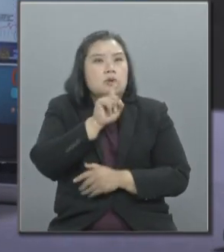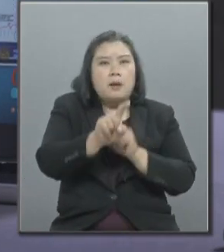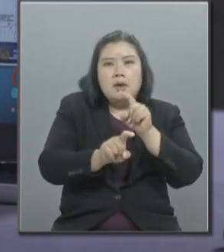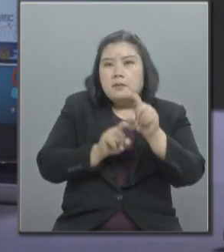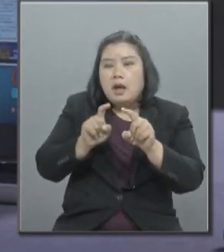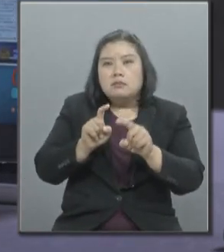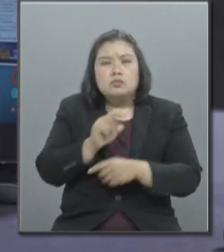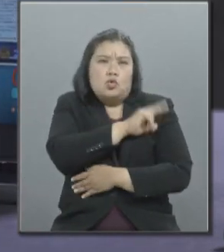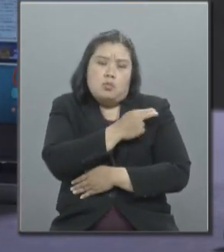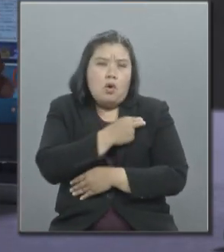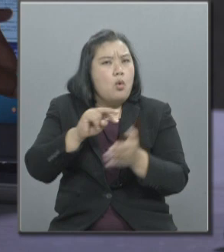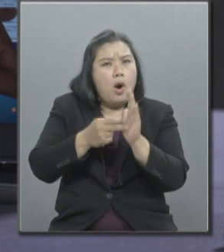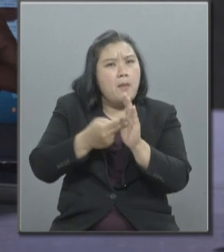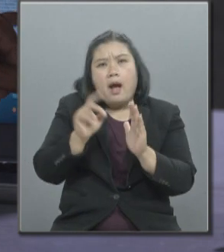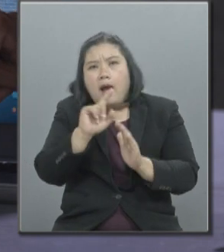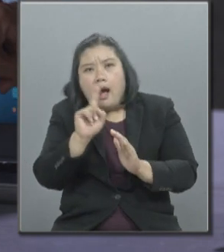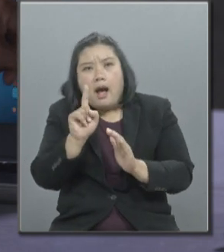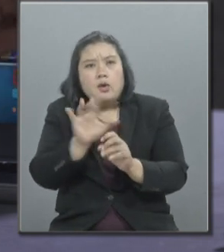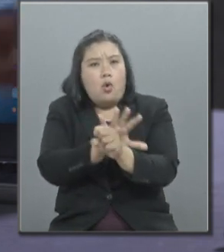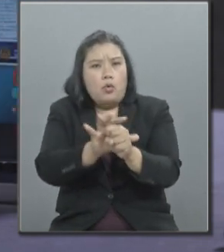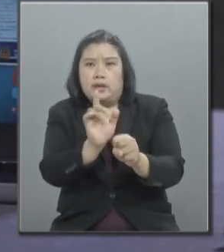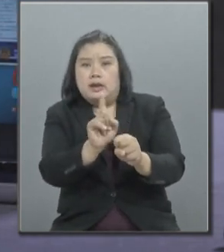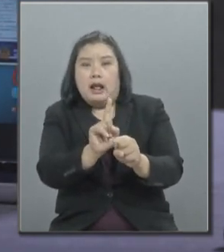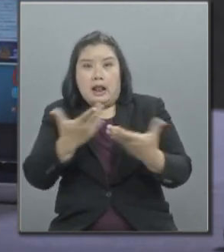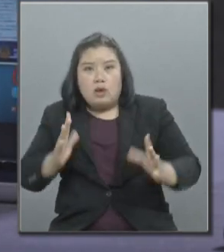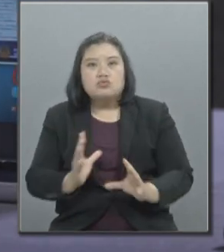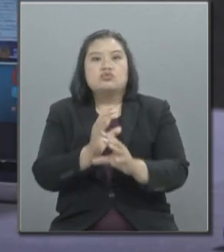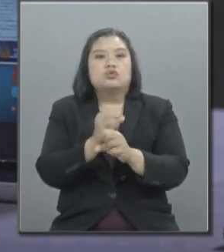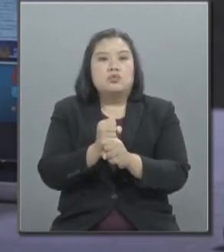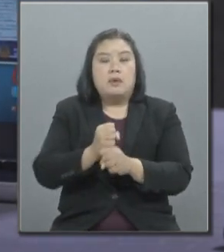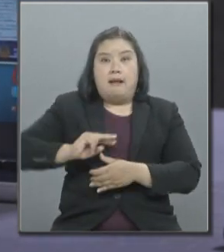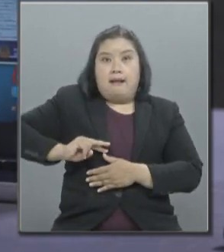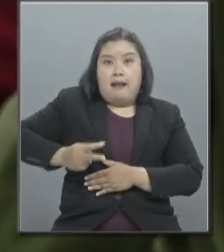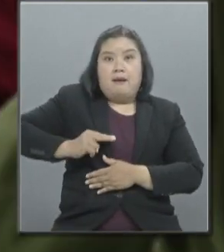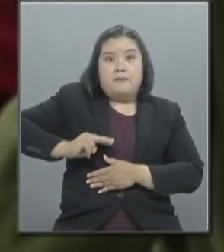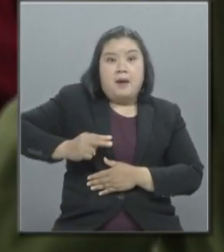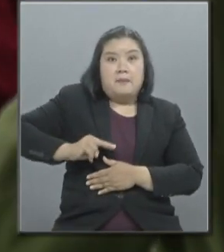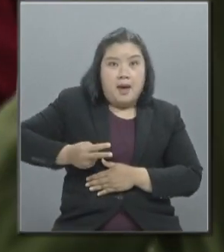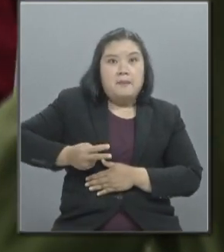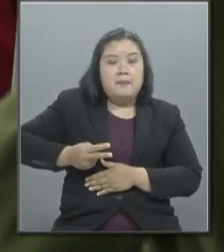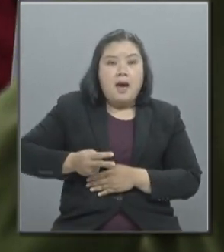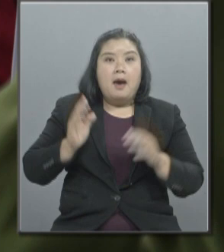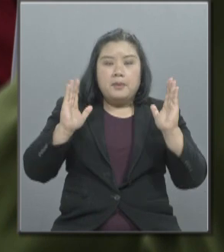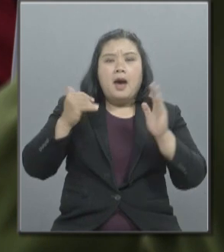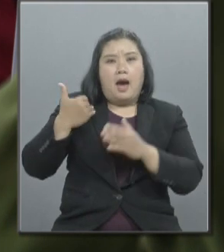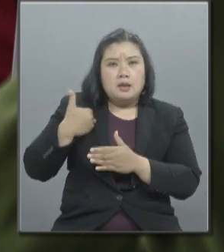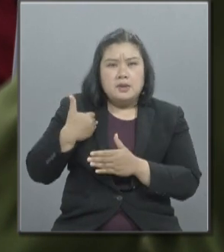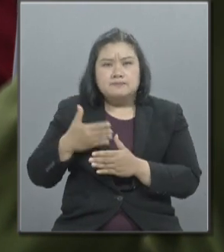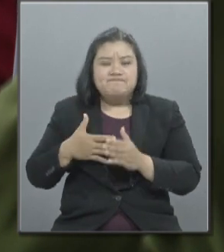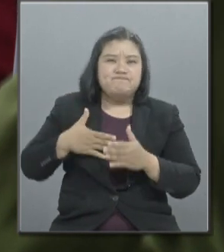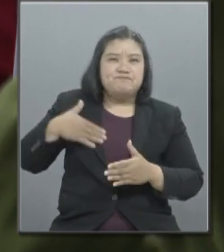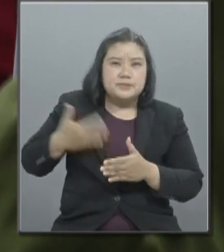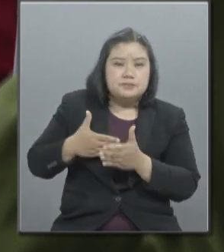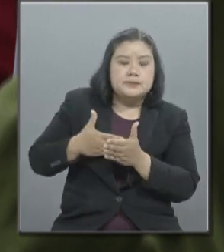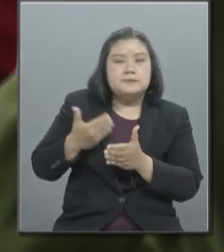านว่าคืออะไรคืออะไรคืออะไรจนเราเข้าใจแล้วเราก็สามารถที่จะแปลได้โดยที่แบบว่าอาจจะติดขัดก็จริงแต่ติดขัด